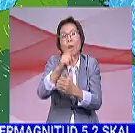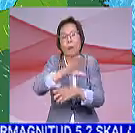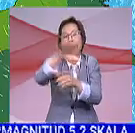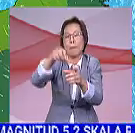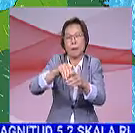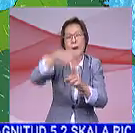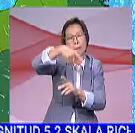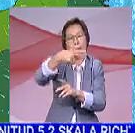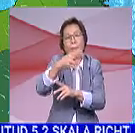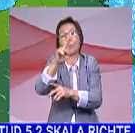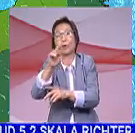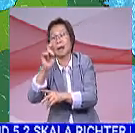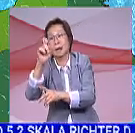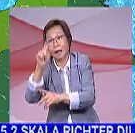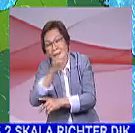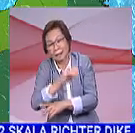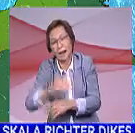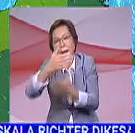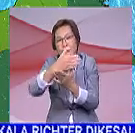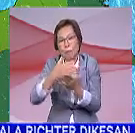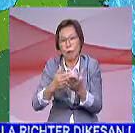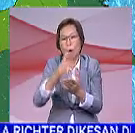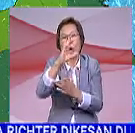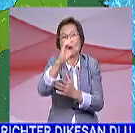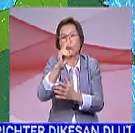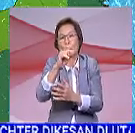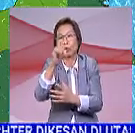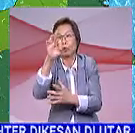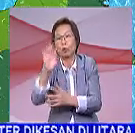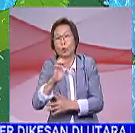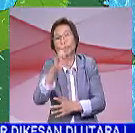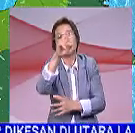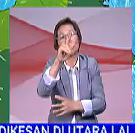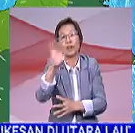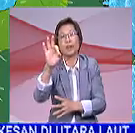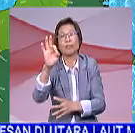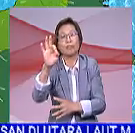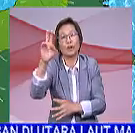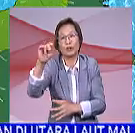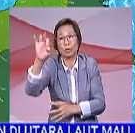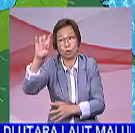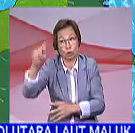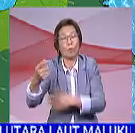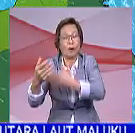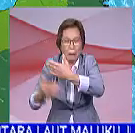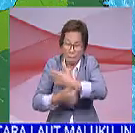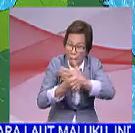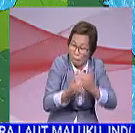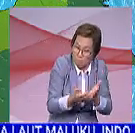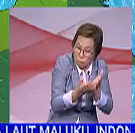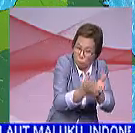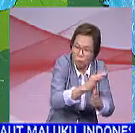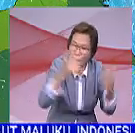perairan Phuket, begitu juga sebahagian di kawasan perairan Condor dan juga Reef Knot, yang mana ianya adalah berbahaya kepada bot-bot kecil